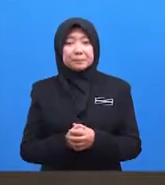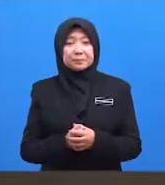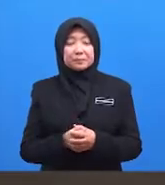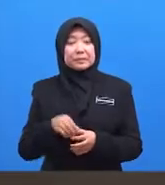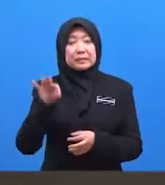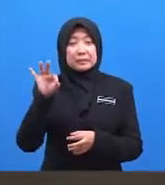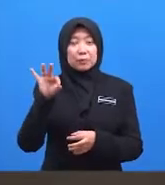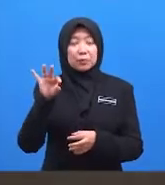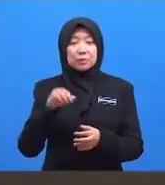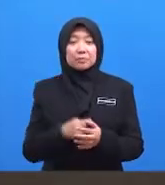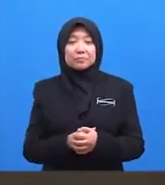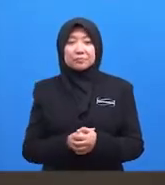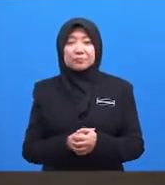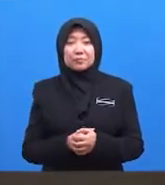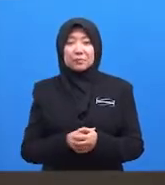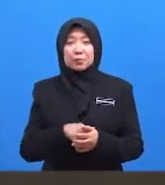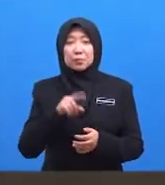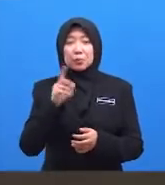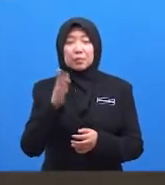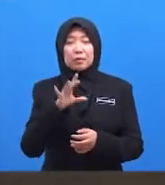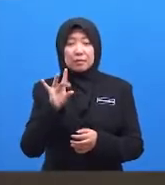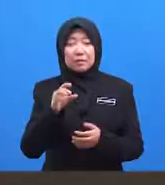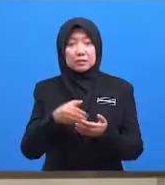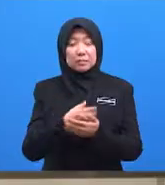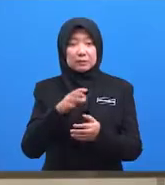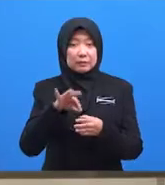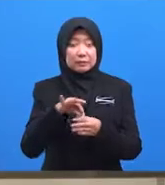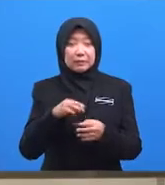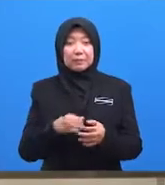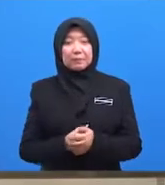serbuk lada hitam 1/8 camca teh,